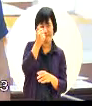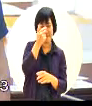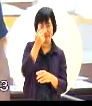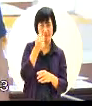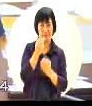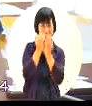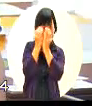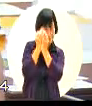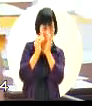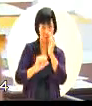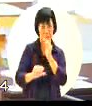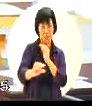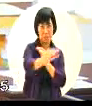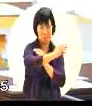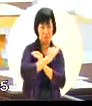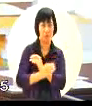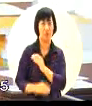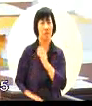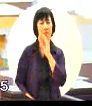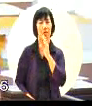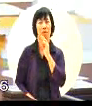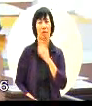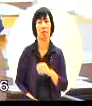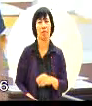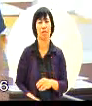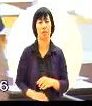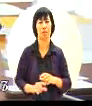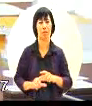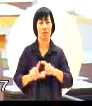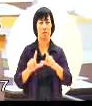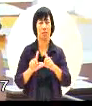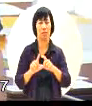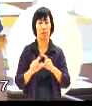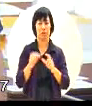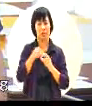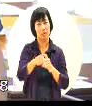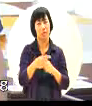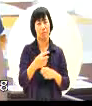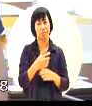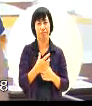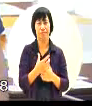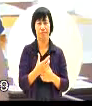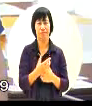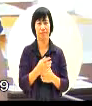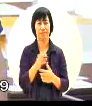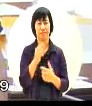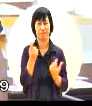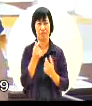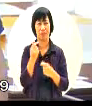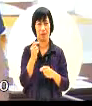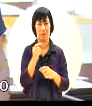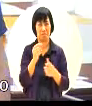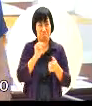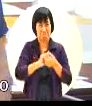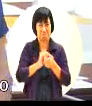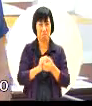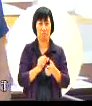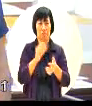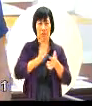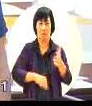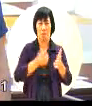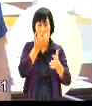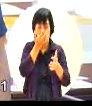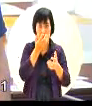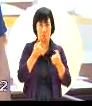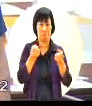桥啊，对伊个嘉兴东路啊，对顺顺路遐出过，所以吼、哦，我感觉这拢随时拢会发生车祸啊，随时拢有迄